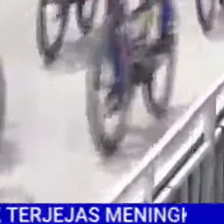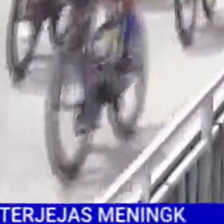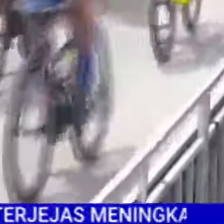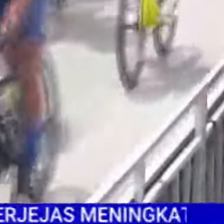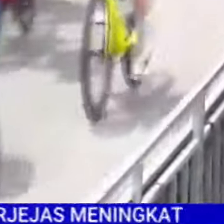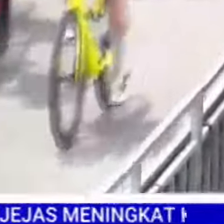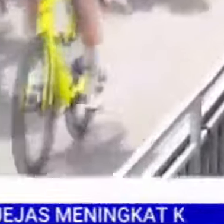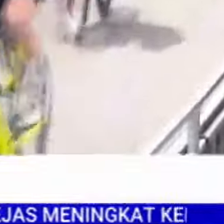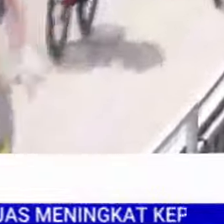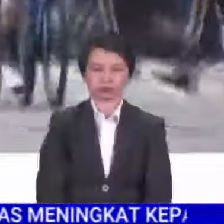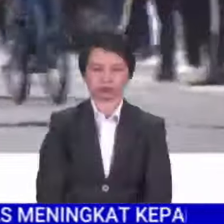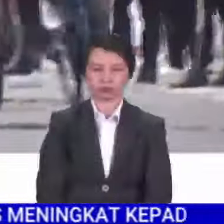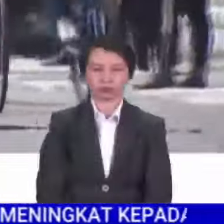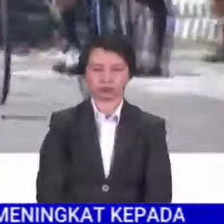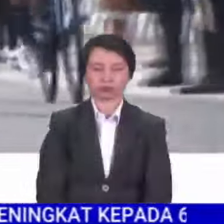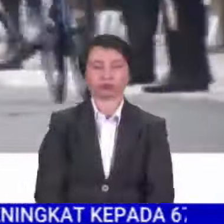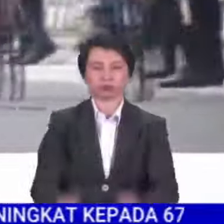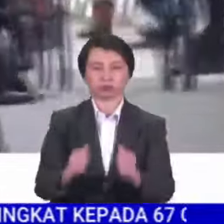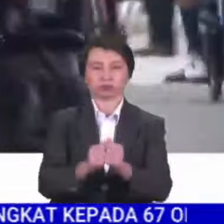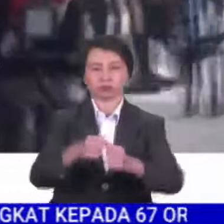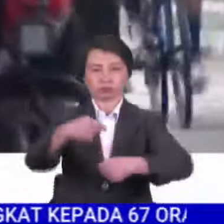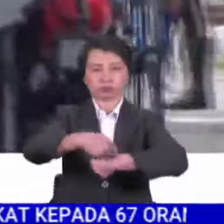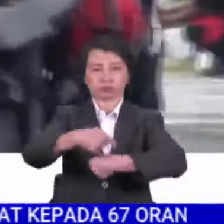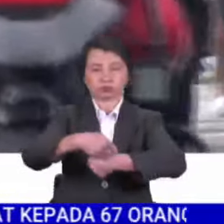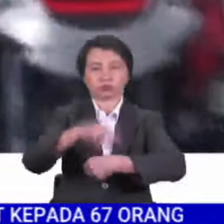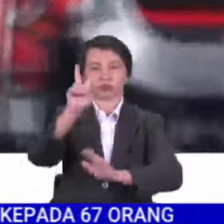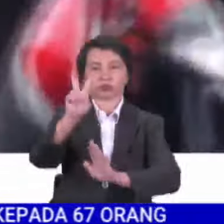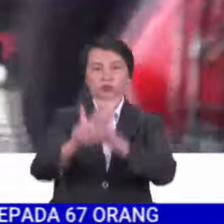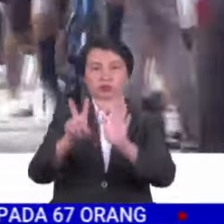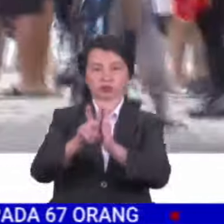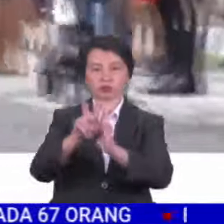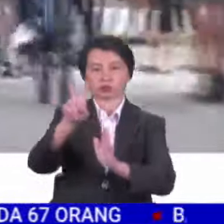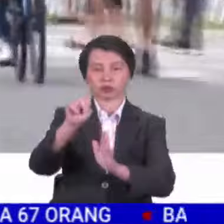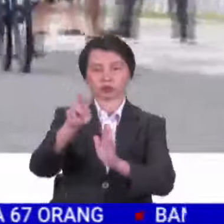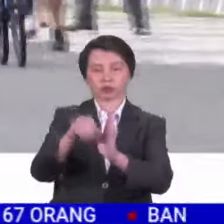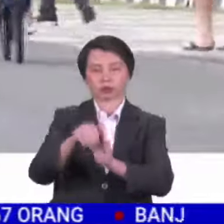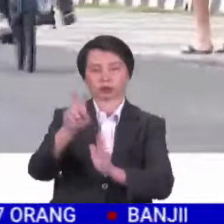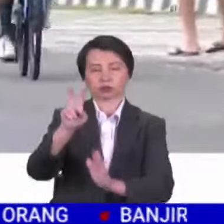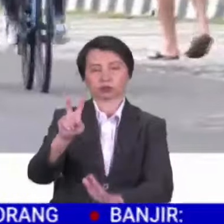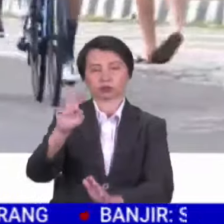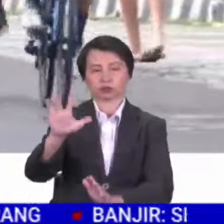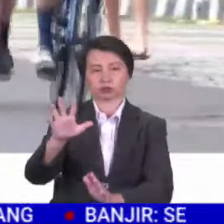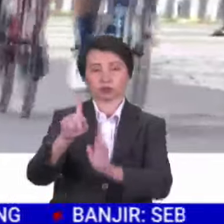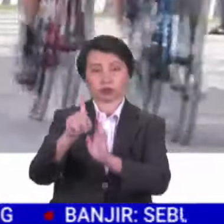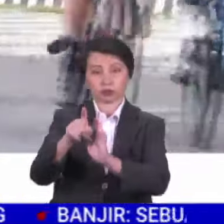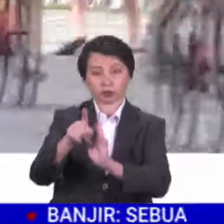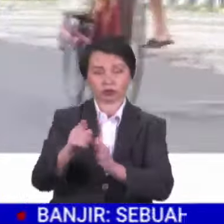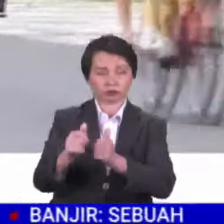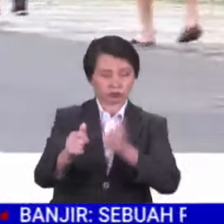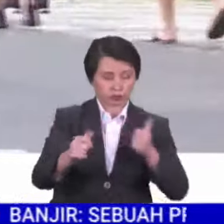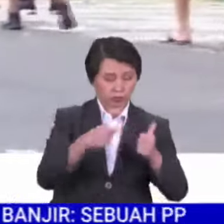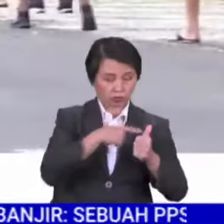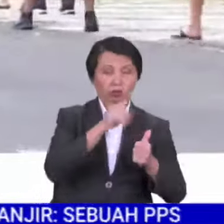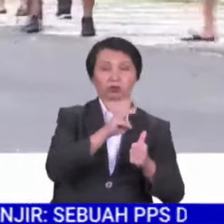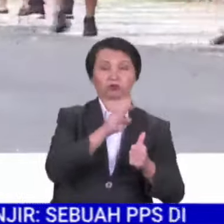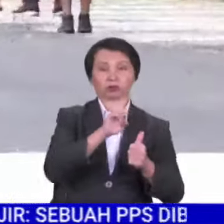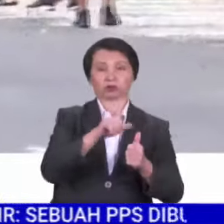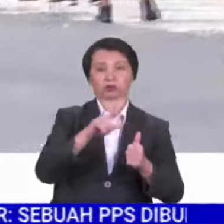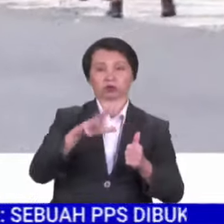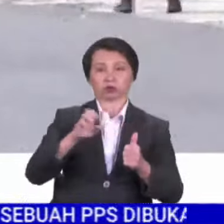Baks melintasi garisan penamat dengan catatan masa 2 jam 20 minit 52 saat meninggalkan Willie Smith dan Andrea